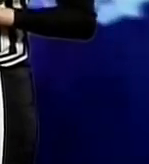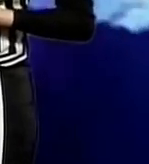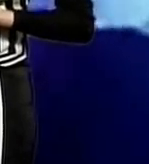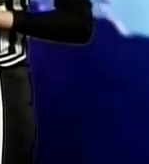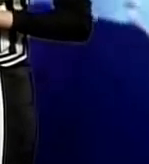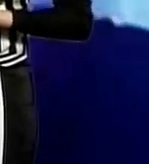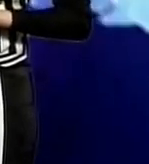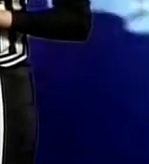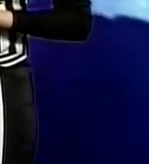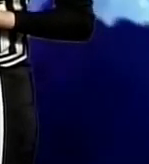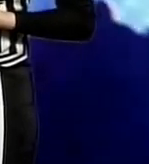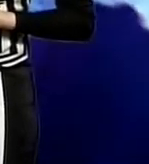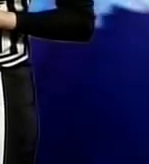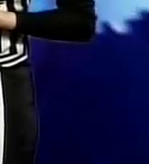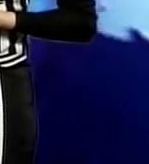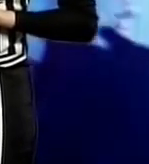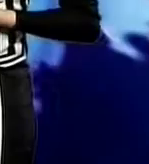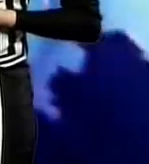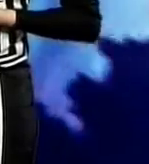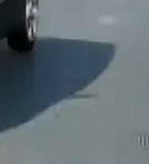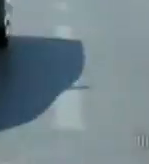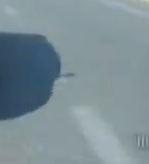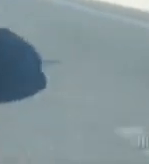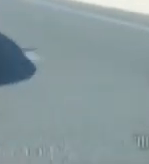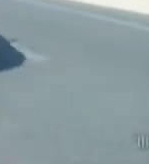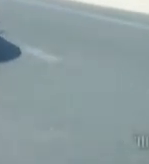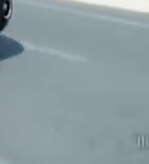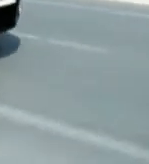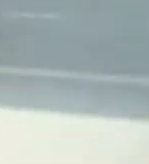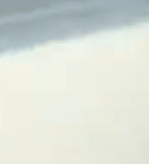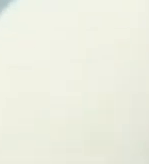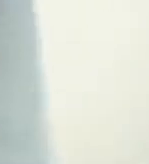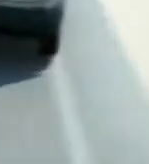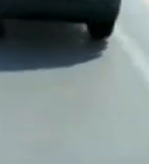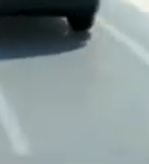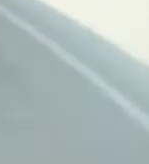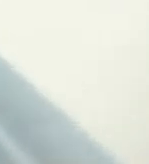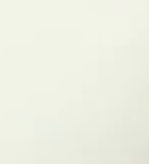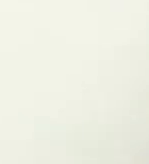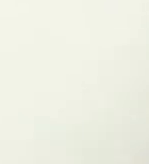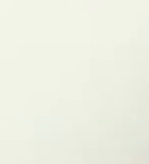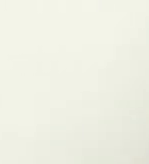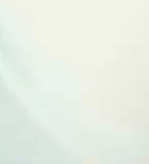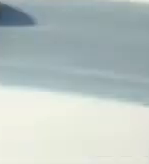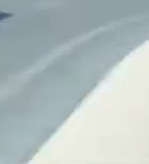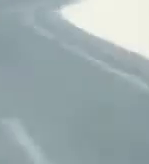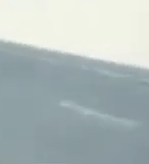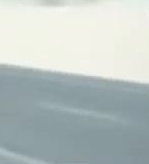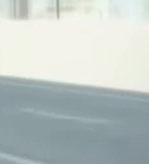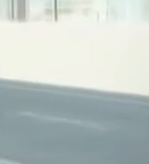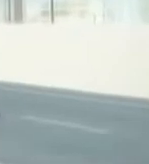погоди вам буде комфортно і зручно за кермом «Нісан Ноут». Яскравий, динамічний і просторий